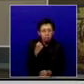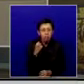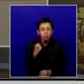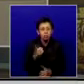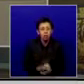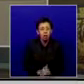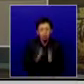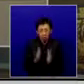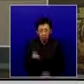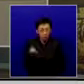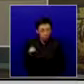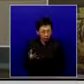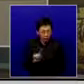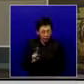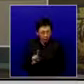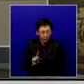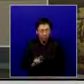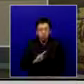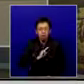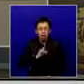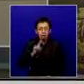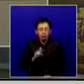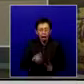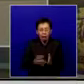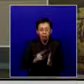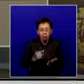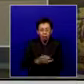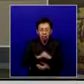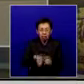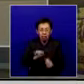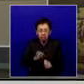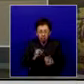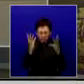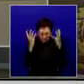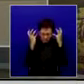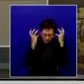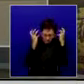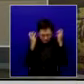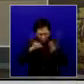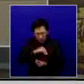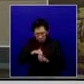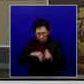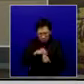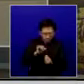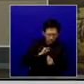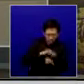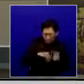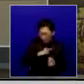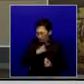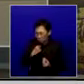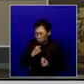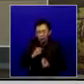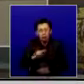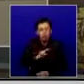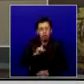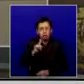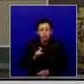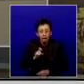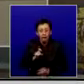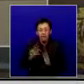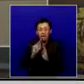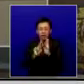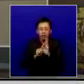ำนวนมากนะครับที่ต้องฆ่าตัวตายเพราะพิษเศรษฐกิจเพราะฝีมือที่ท่านประกาศพ.ร.ก.ฉุกเฉินที่เรียกว่า over